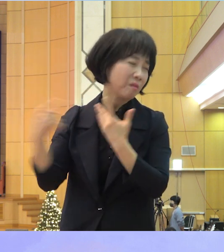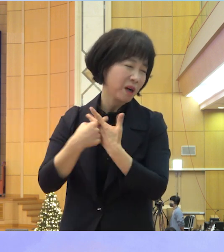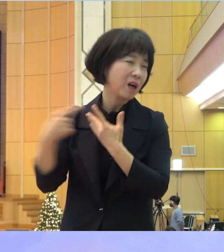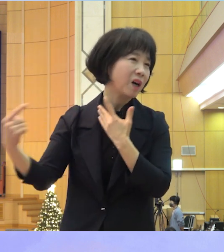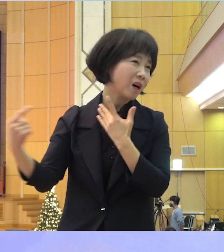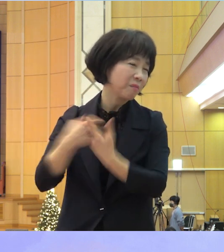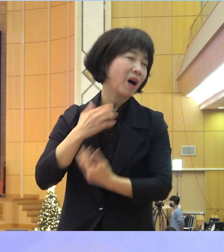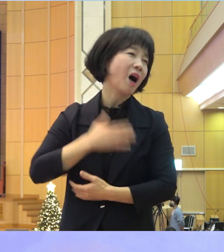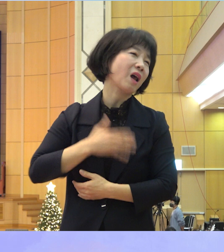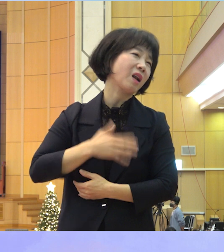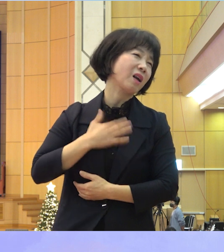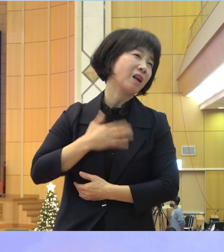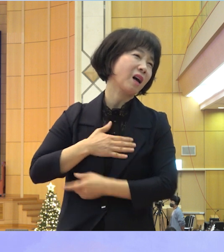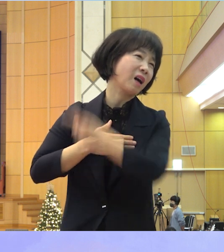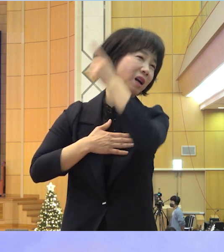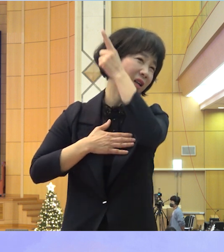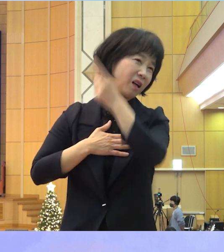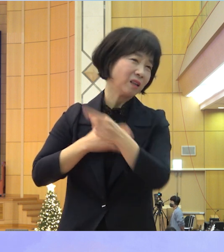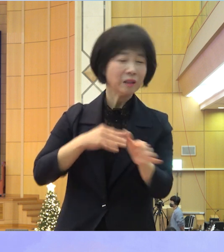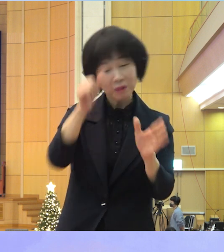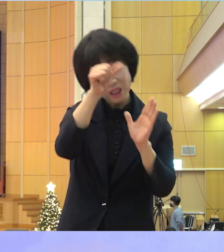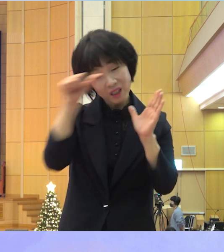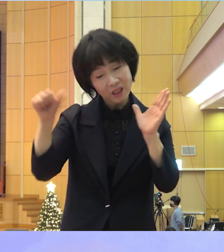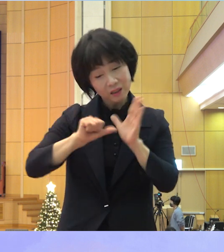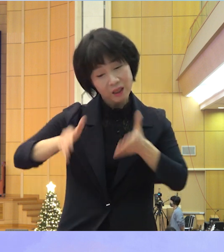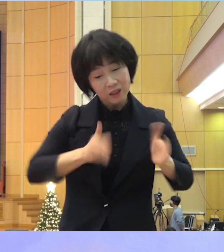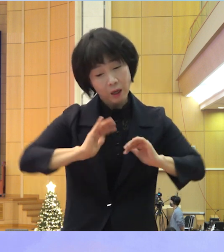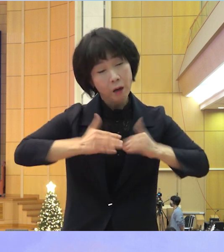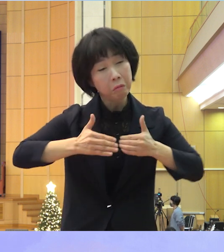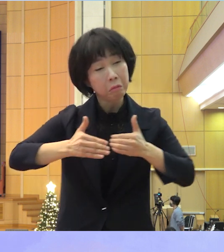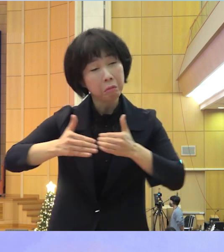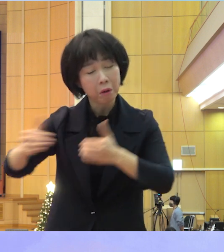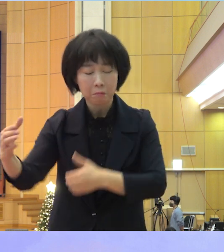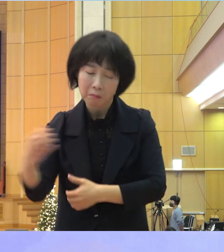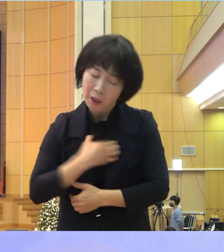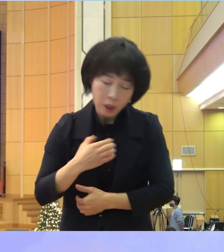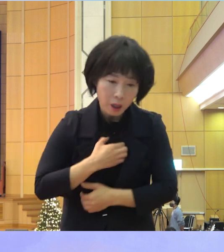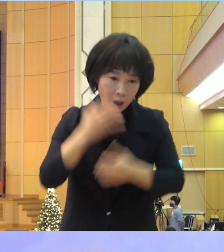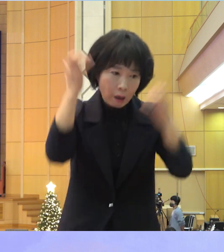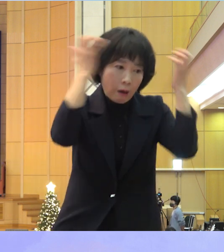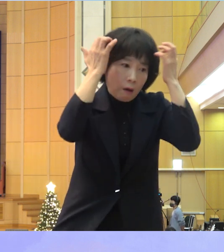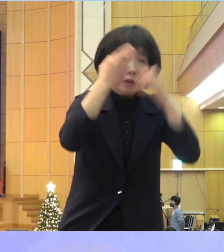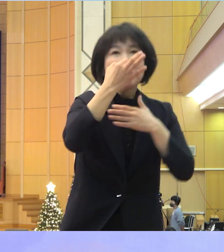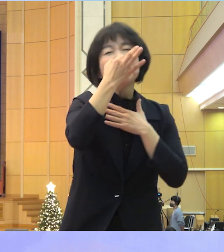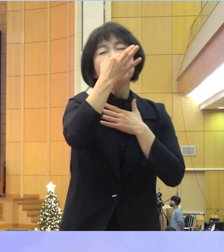인생길 험하고 마음 지쳐